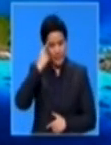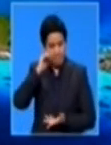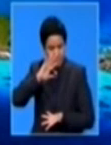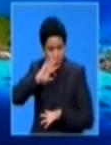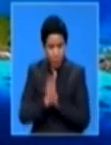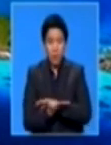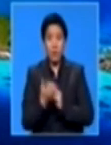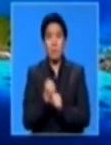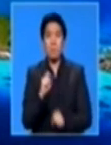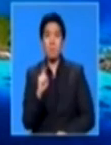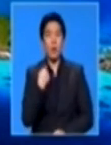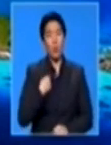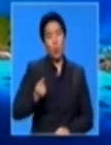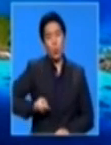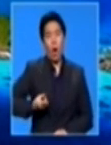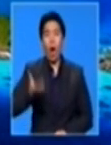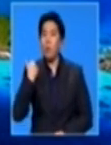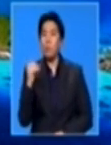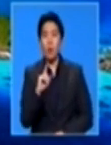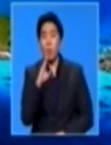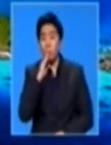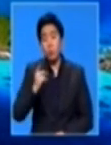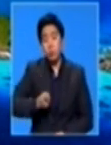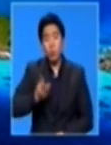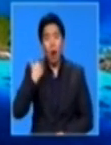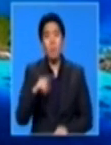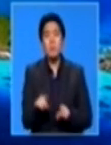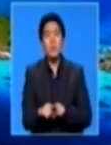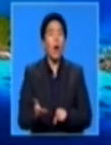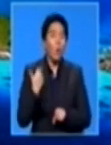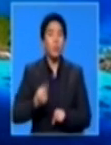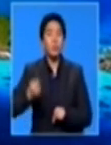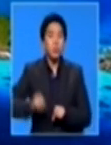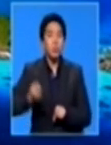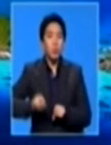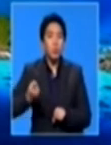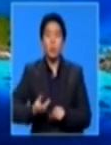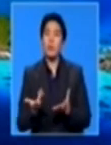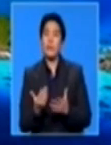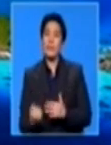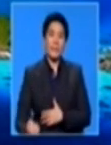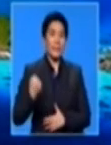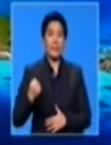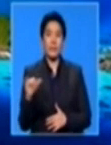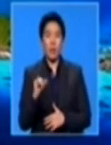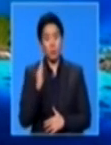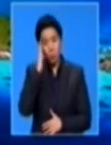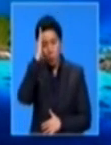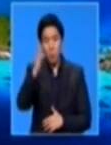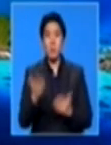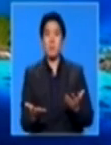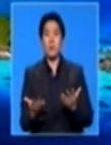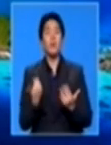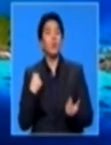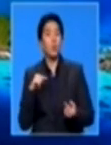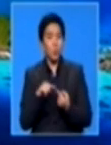ดใหม่ทำใหม่อย่าทำแบบเดิมนะถ้าทำแบบเดิมมันก็เหมือนเดิมนะครับมันก็ไม่สำเร็จไม่แข็งแรงไม่มีอนาคตประชาชน